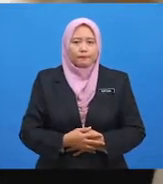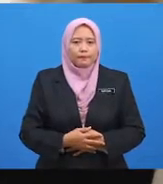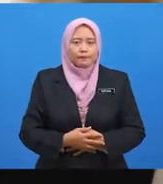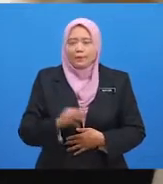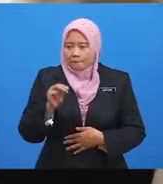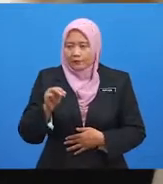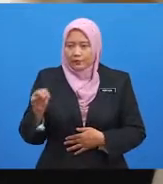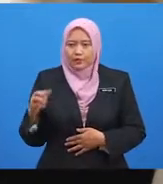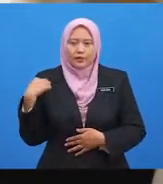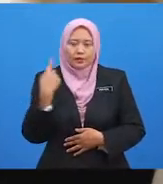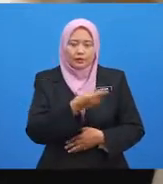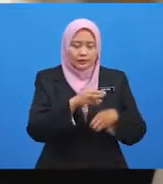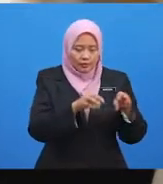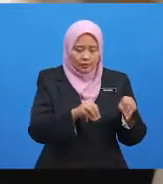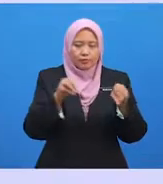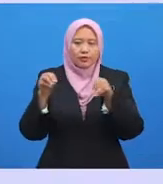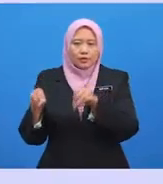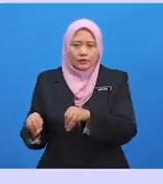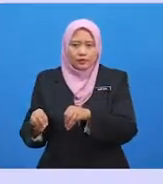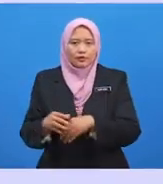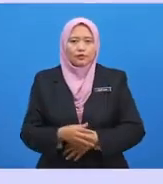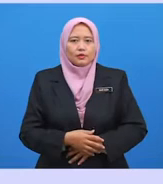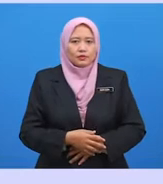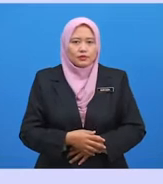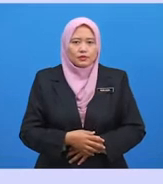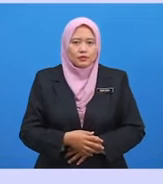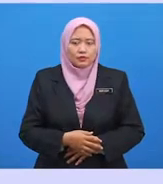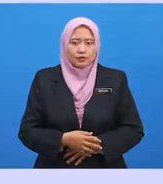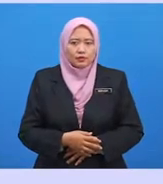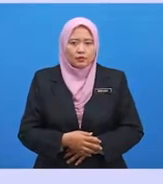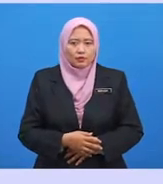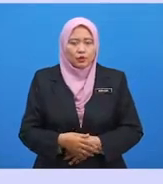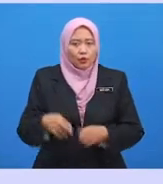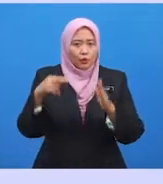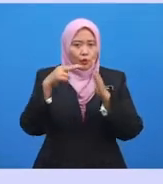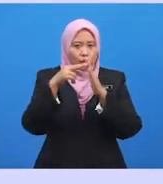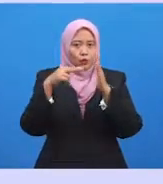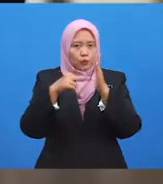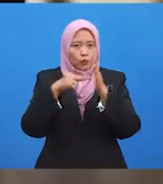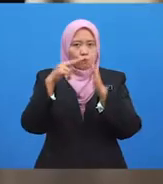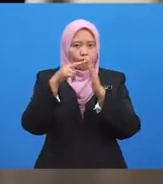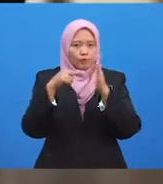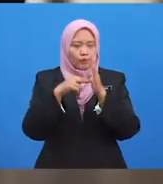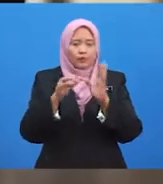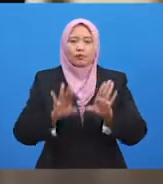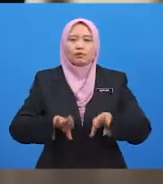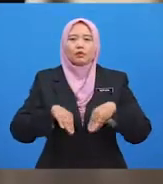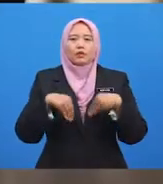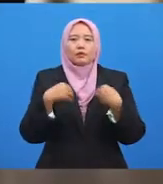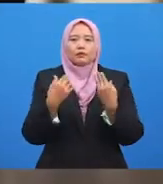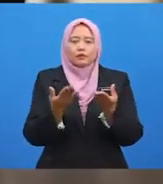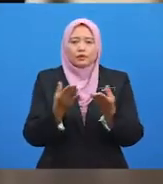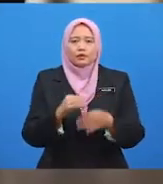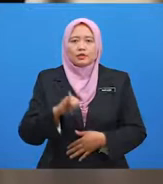bahagian penting dalam hadits hukum yaitu istimbath hukum Bagaimanakah